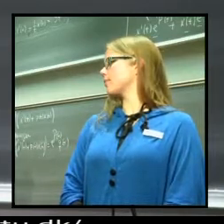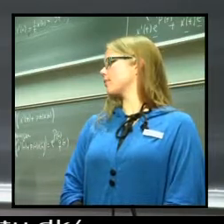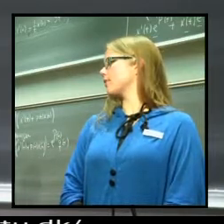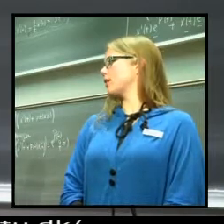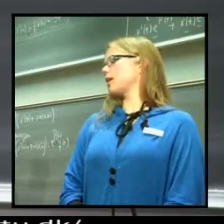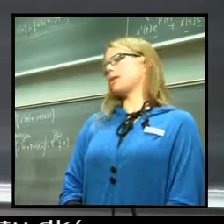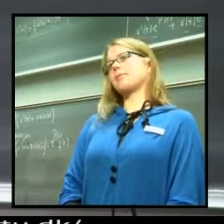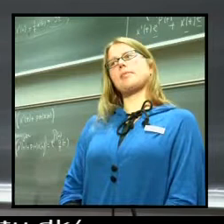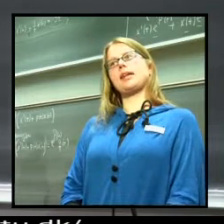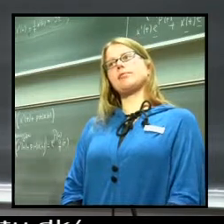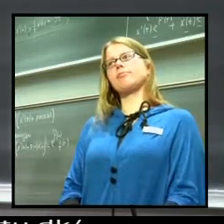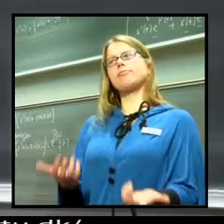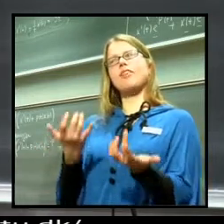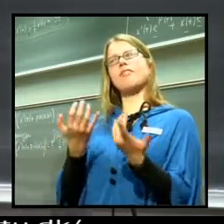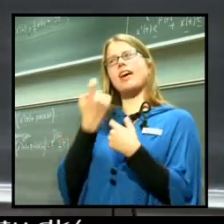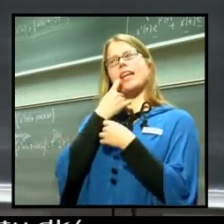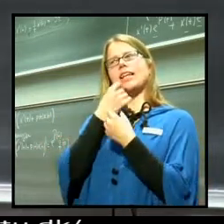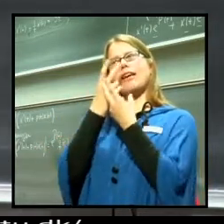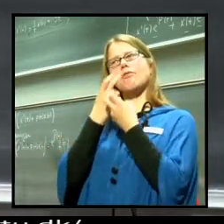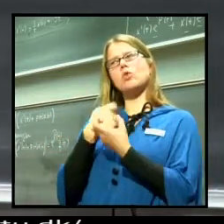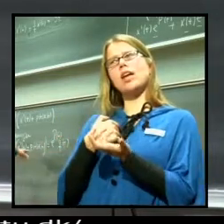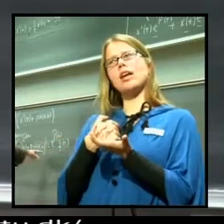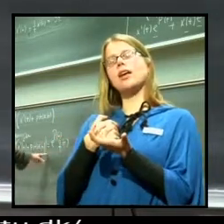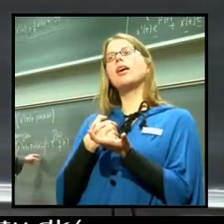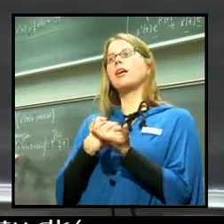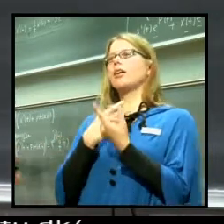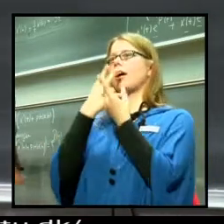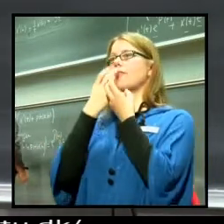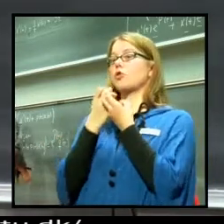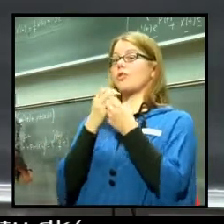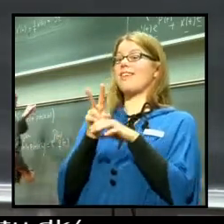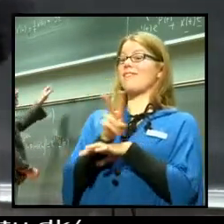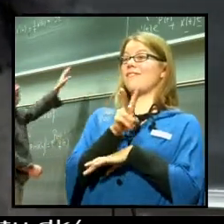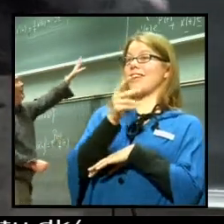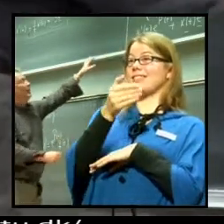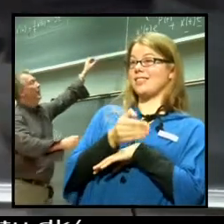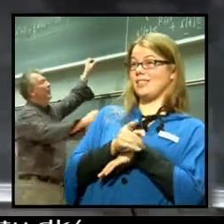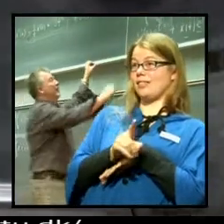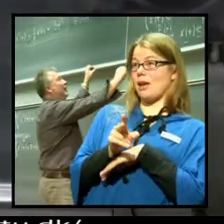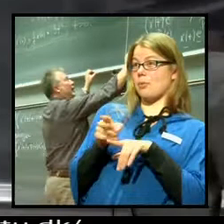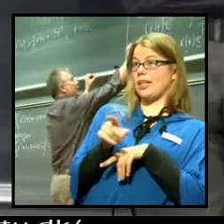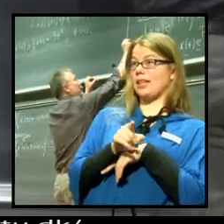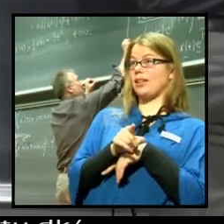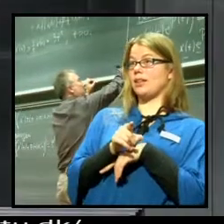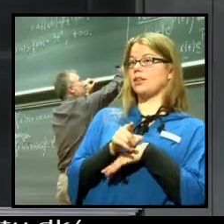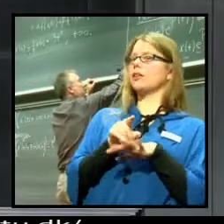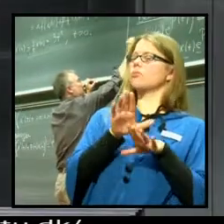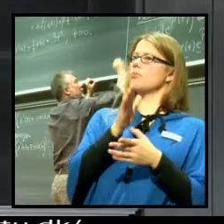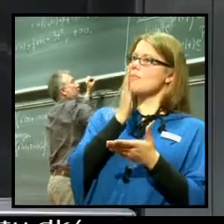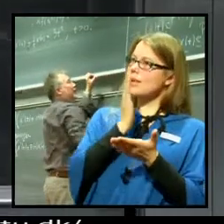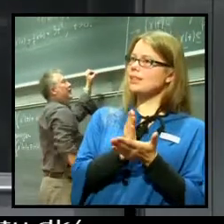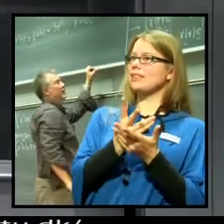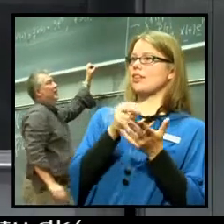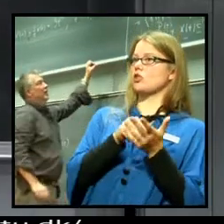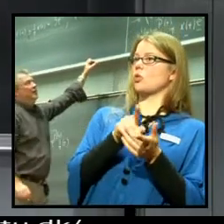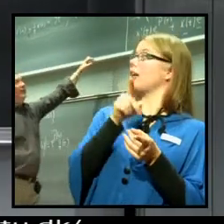Jamen, hvad var det lige, jeg fandt ud af? Jeg fandt ud af, at venstre siden af den her ligning, det er jo præcis det, der står